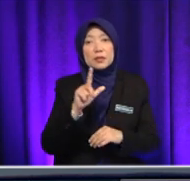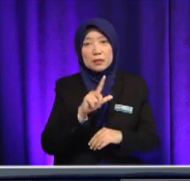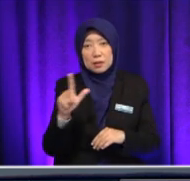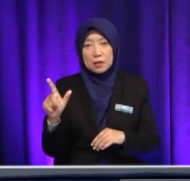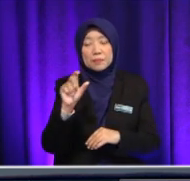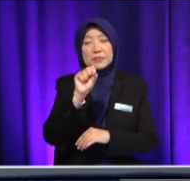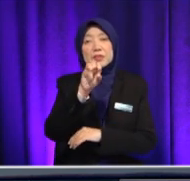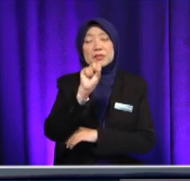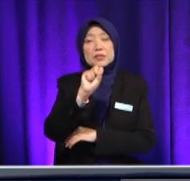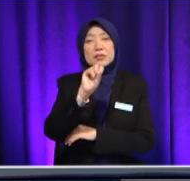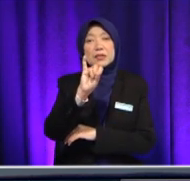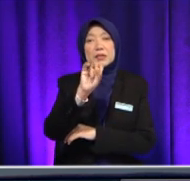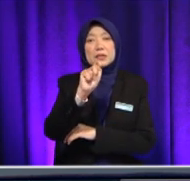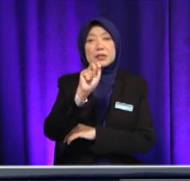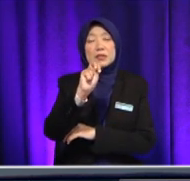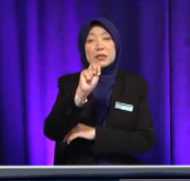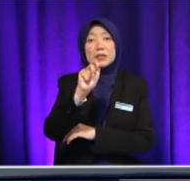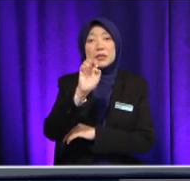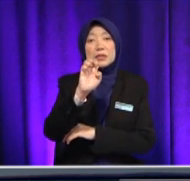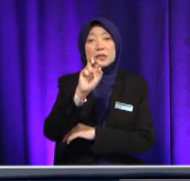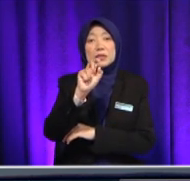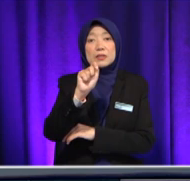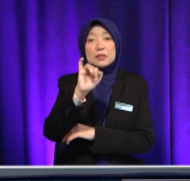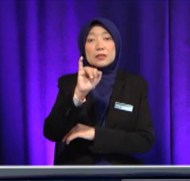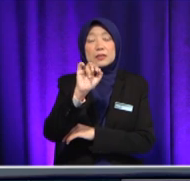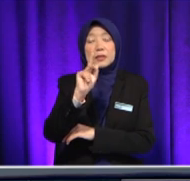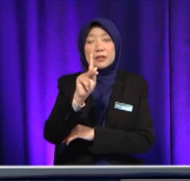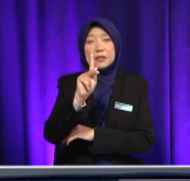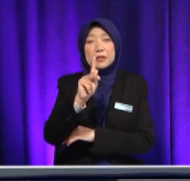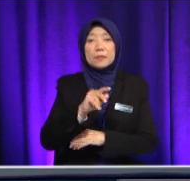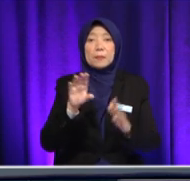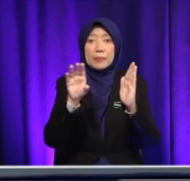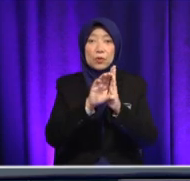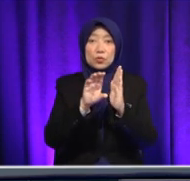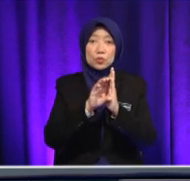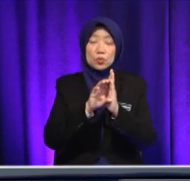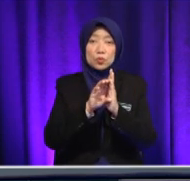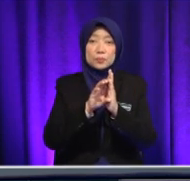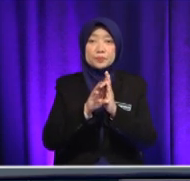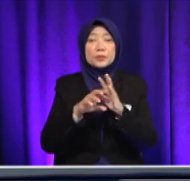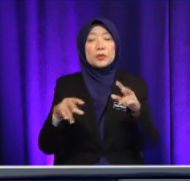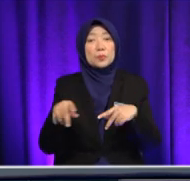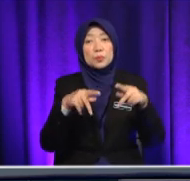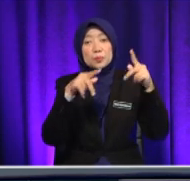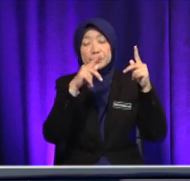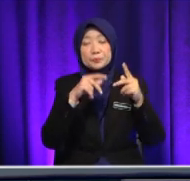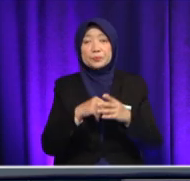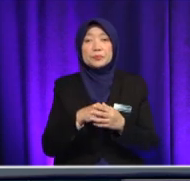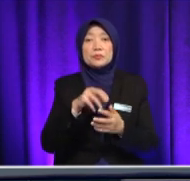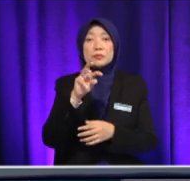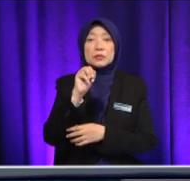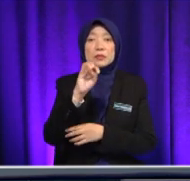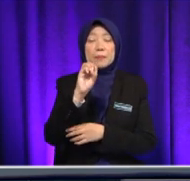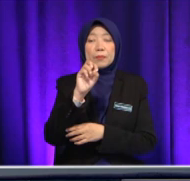Dan contoh polimer sintetik yang biasa kita dengar adalah polietina. Monomernya adalah